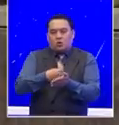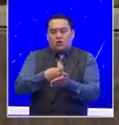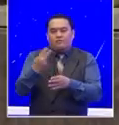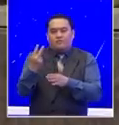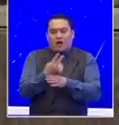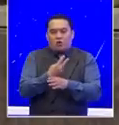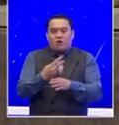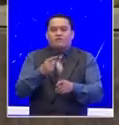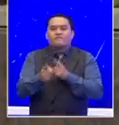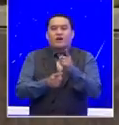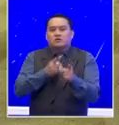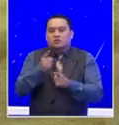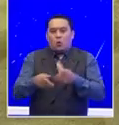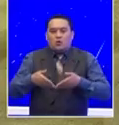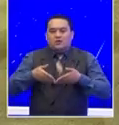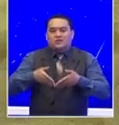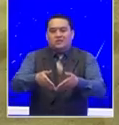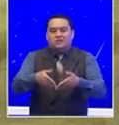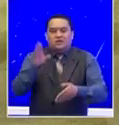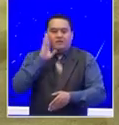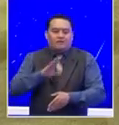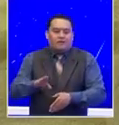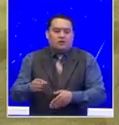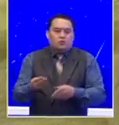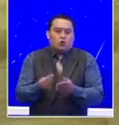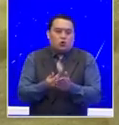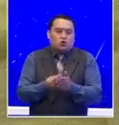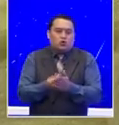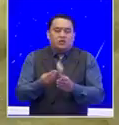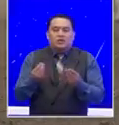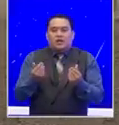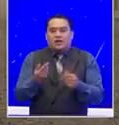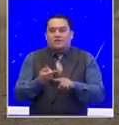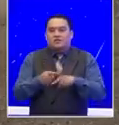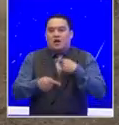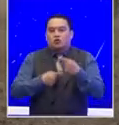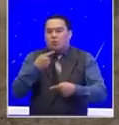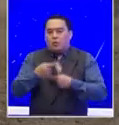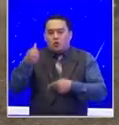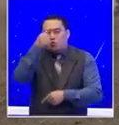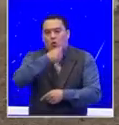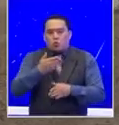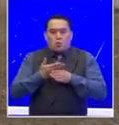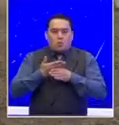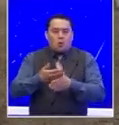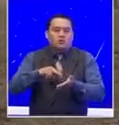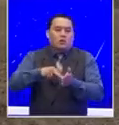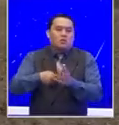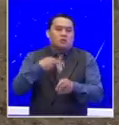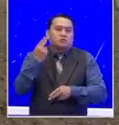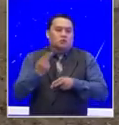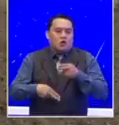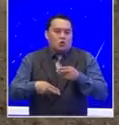второй – это восстановление ирригационных сетей за счет бюджетных средств. Уже в следующем году в помощь свекловодам планируется